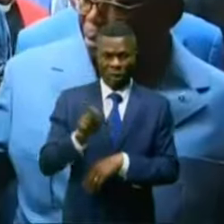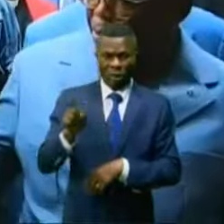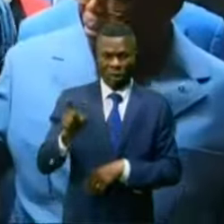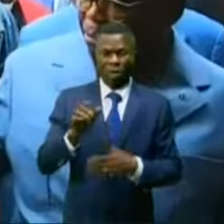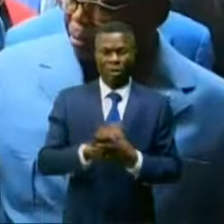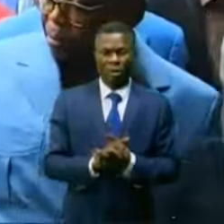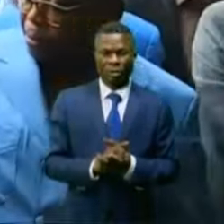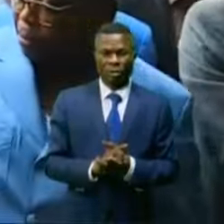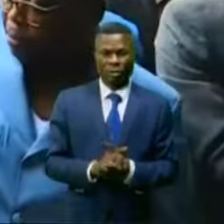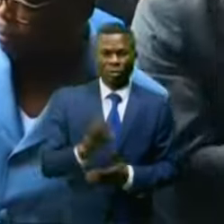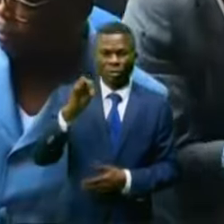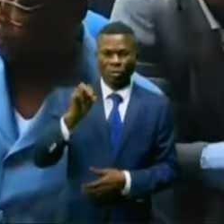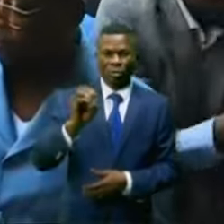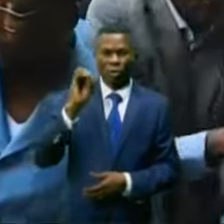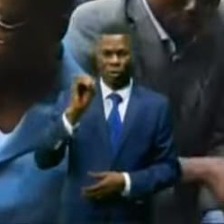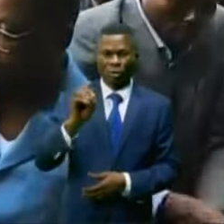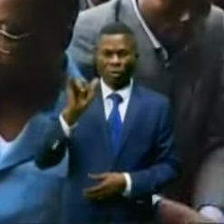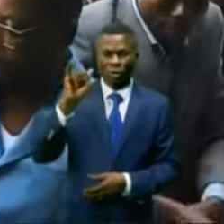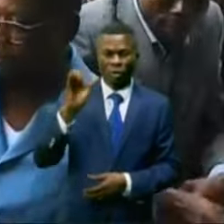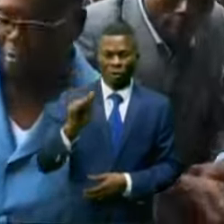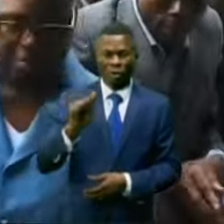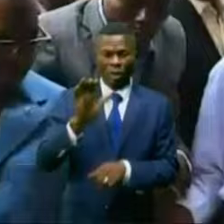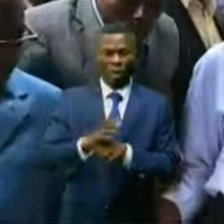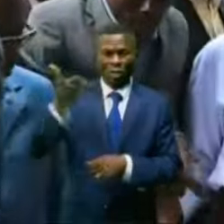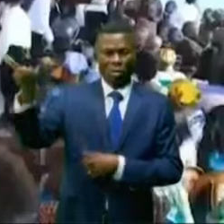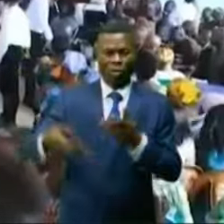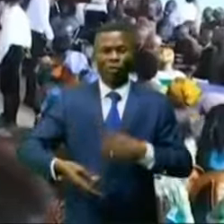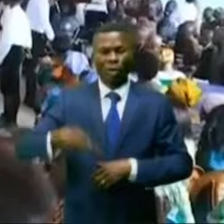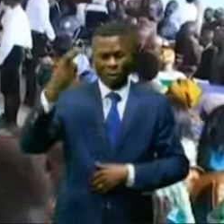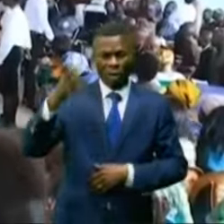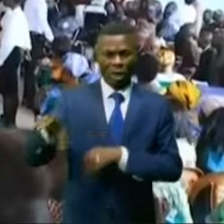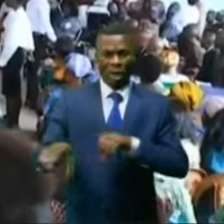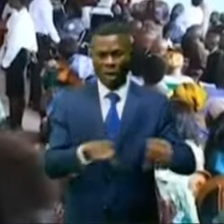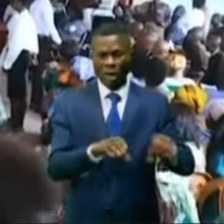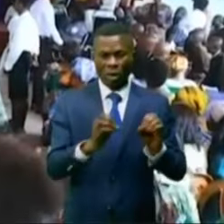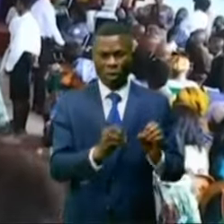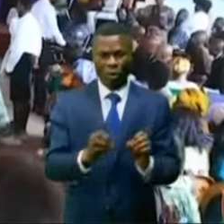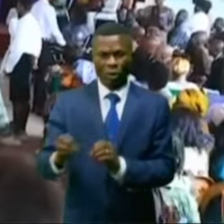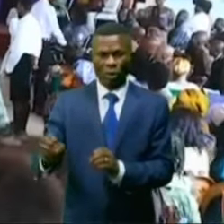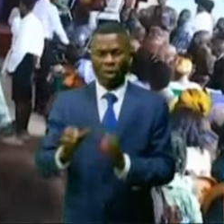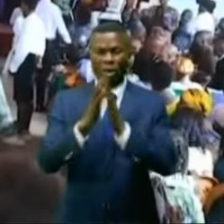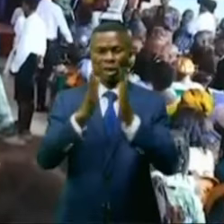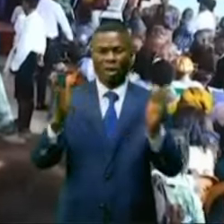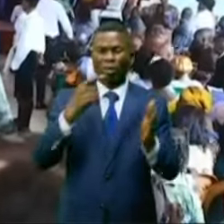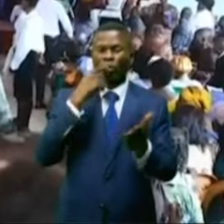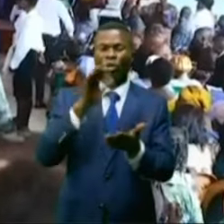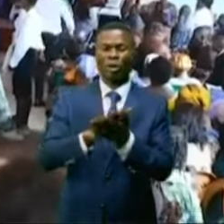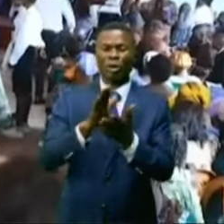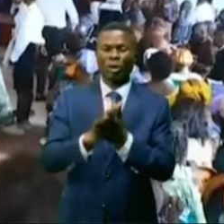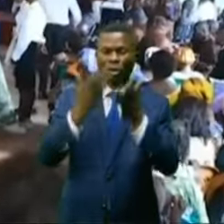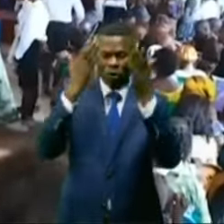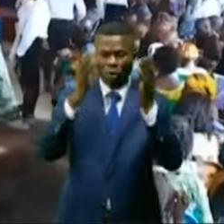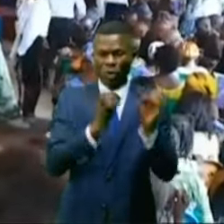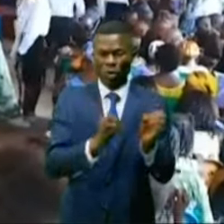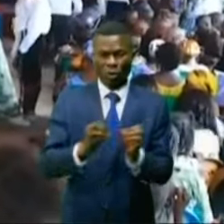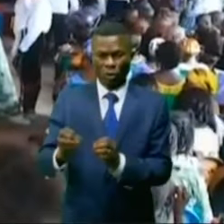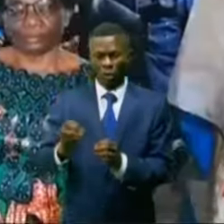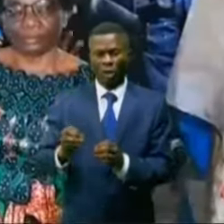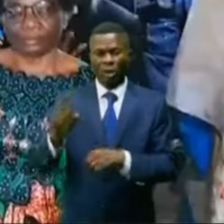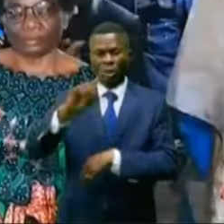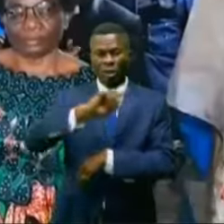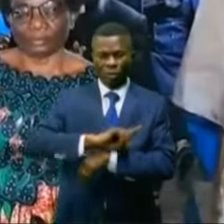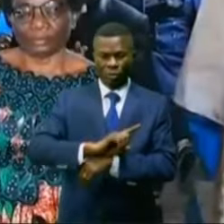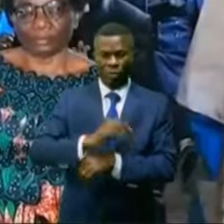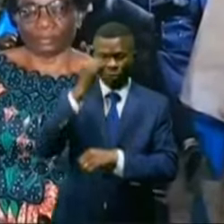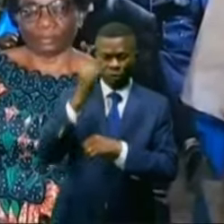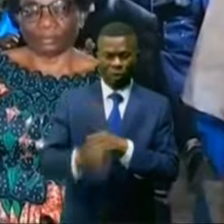Mouya et de plusieurs invités de marque. Cette cérémonie était précédée par un culte d'action de grâce organisé à l'occasion de la clôture de